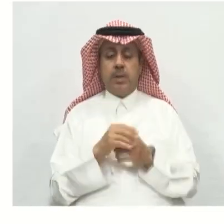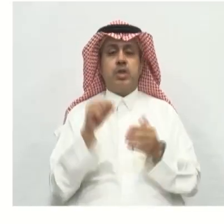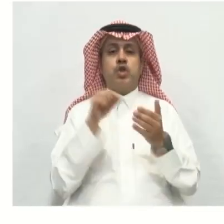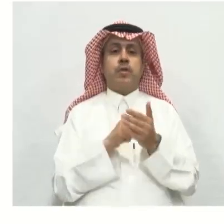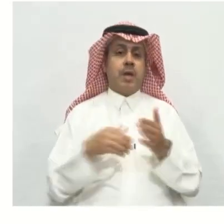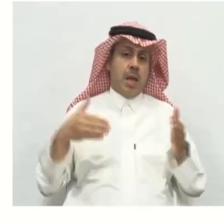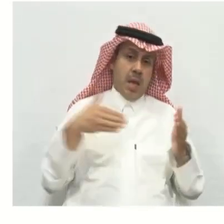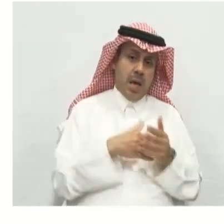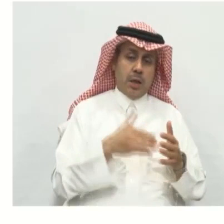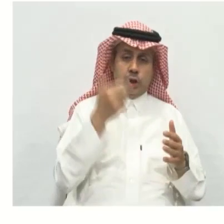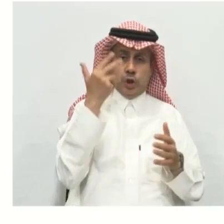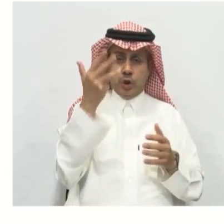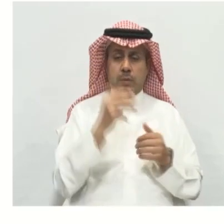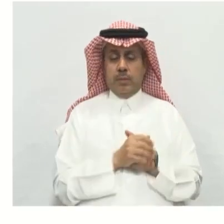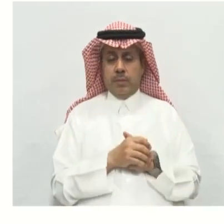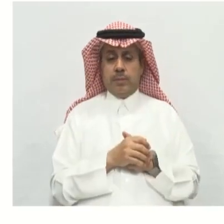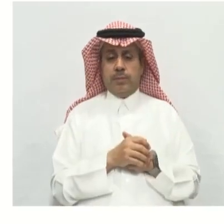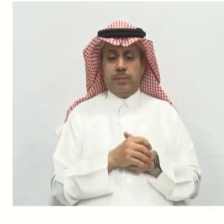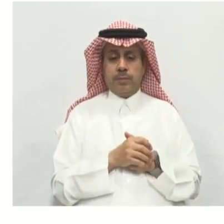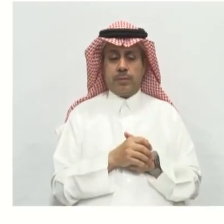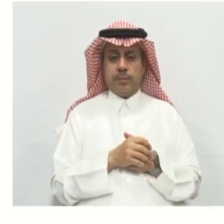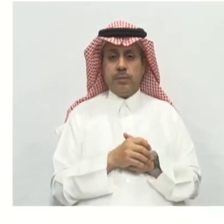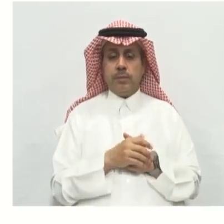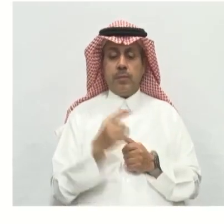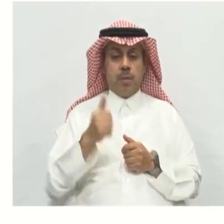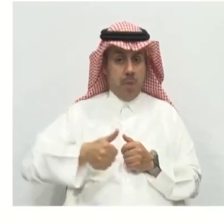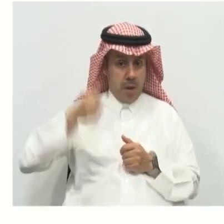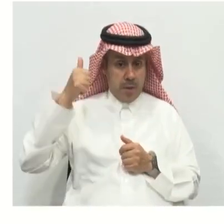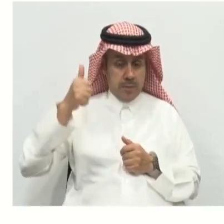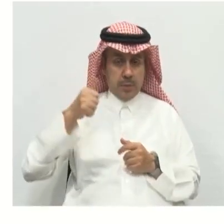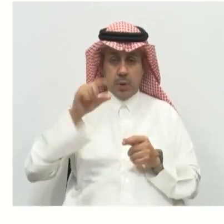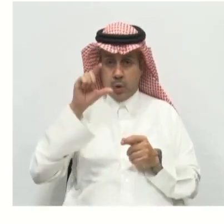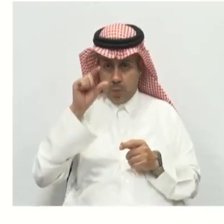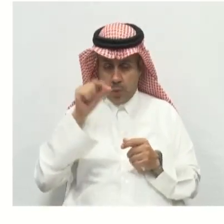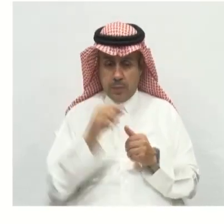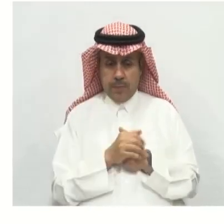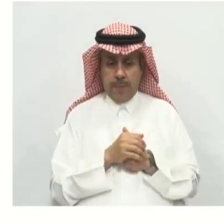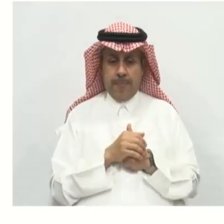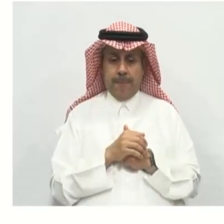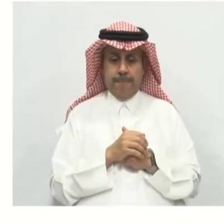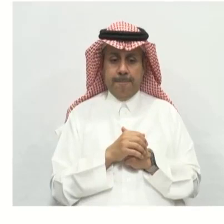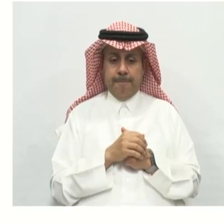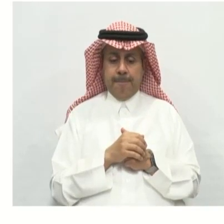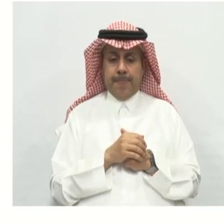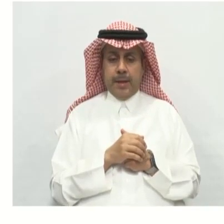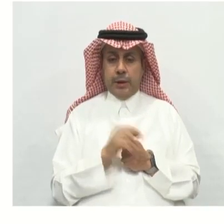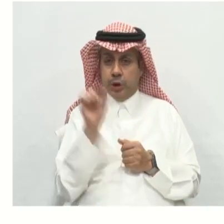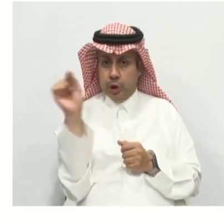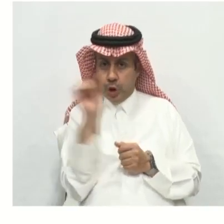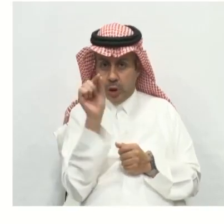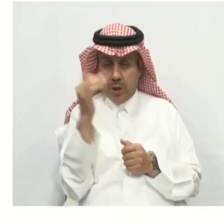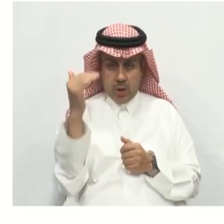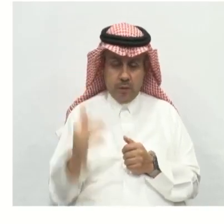الى تس ومن اي تو زد كابيتل ومن اي تو زي سمول ايضا بالاضافه الى الشرطه